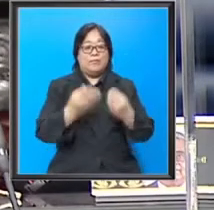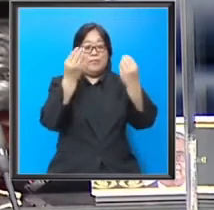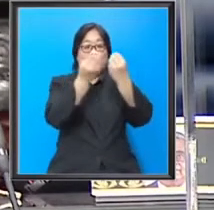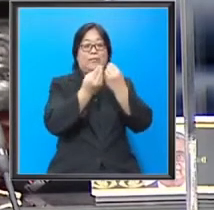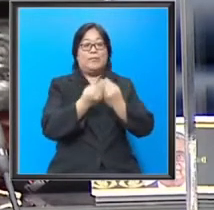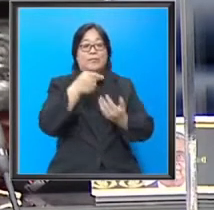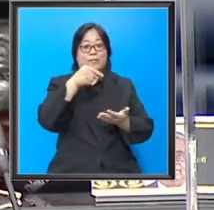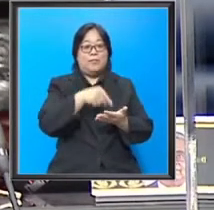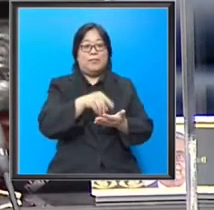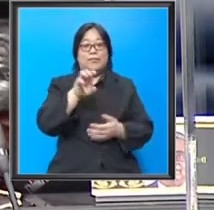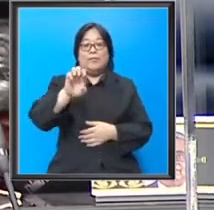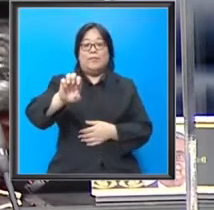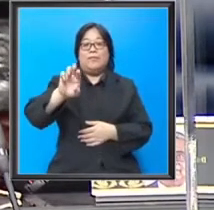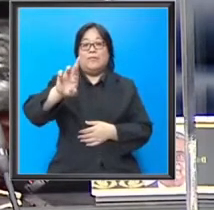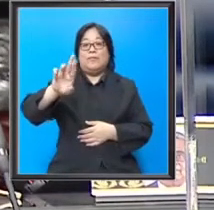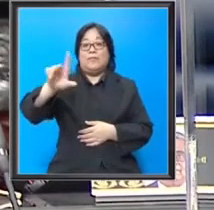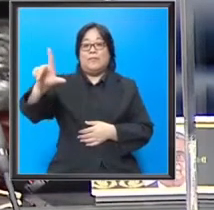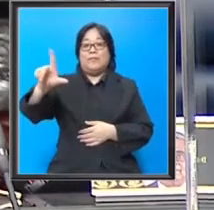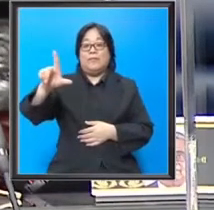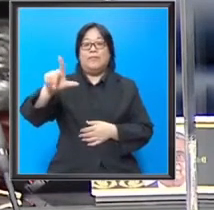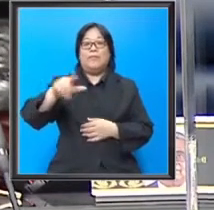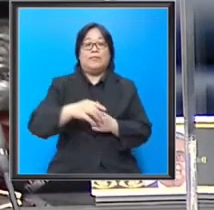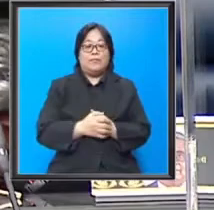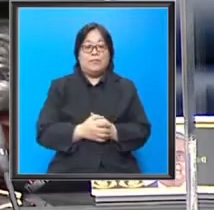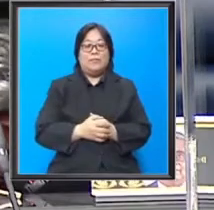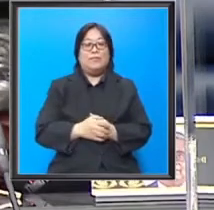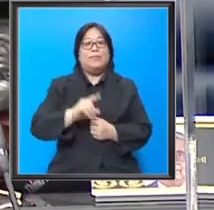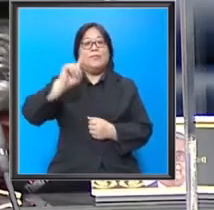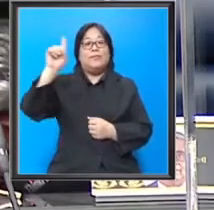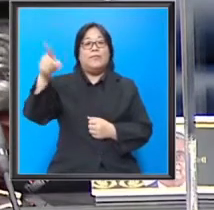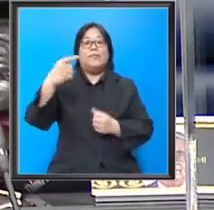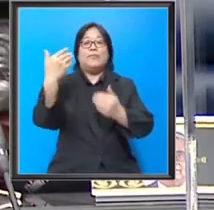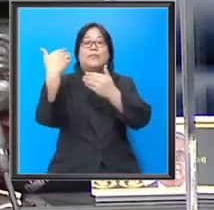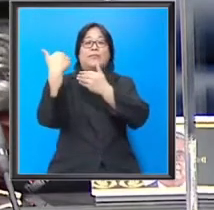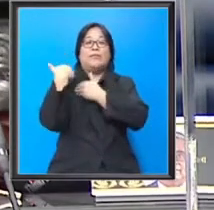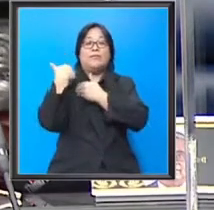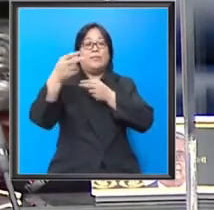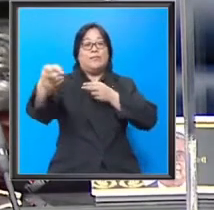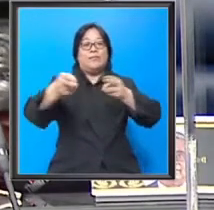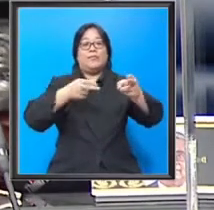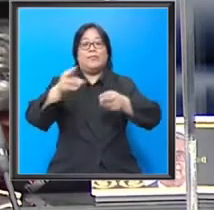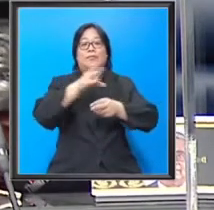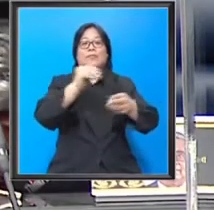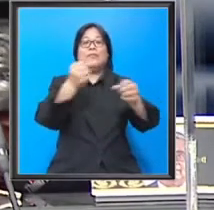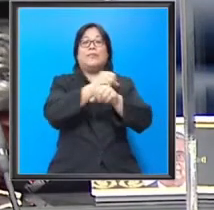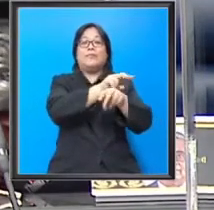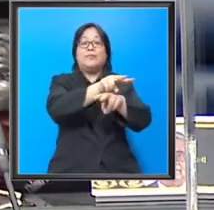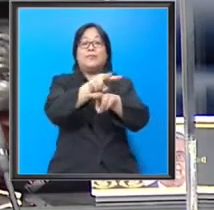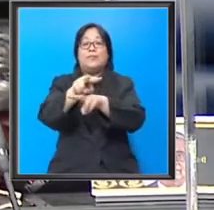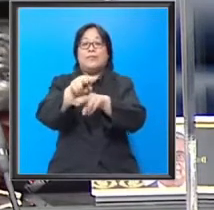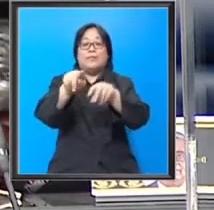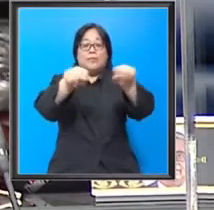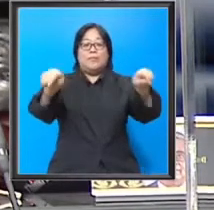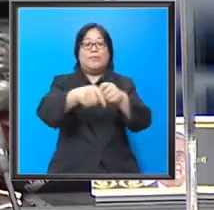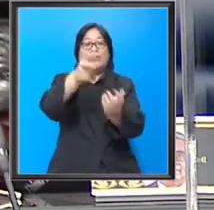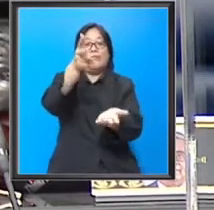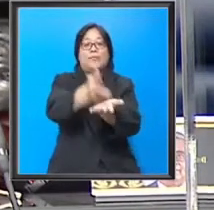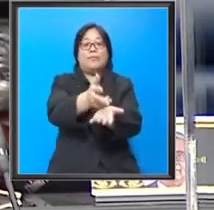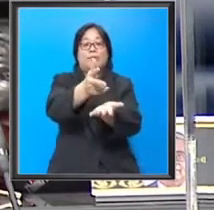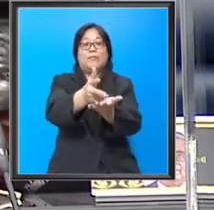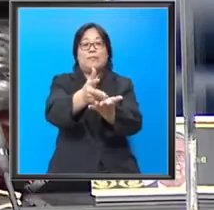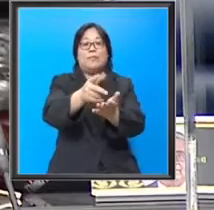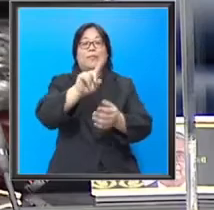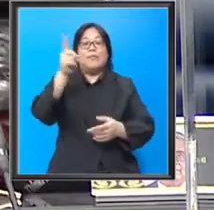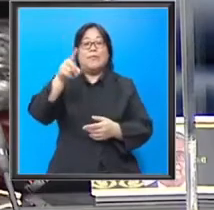jumlah ini rl9 berhak hanya bertanggung jawab mengurus dan menyelia kemudahan parkir di